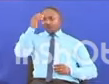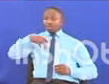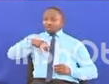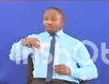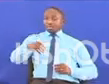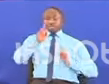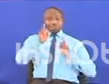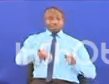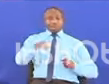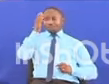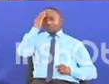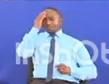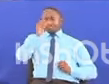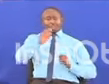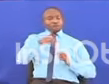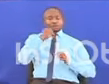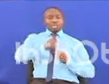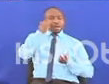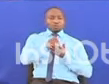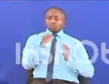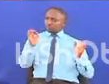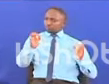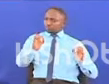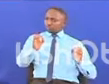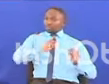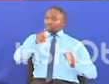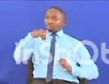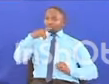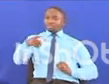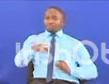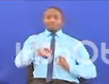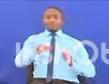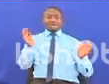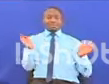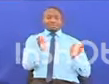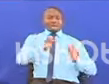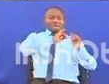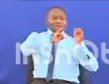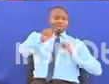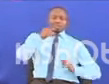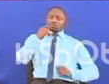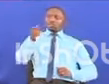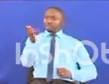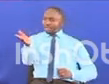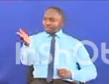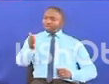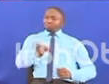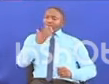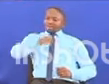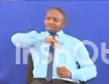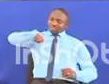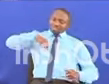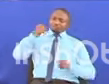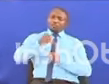dhamana mpo na mnajua, hamjachukua hatua. Tukisema Mnakinga Kifua, hamtaki tuyaseme haya. Mnachotaka tufanye